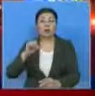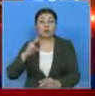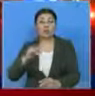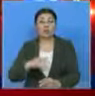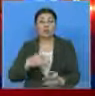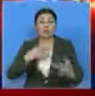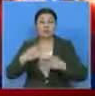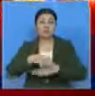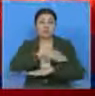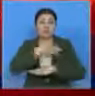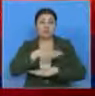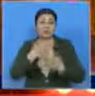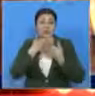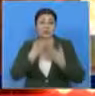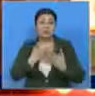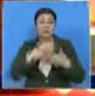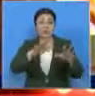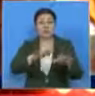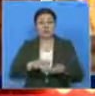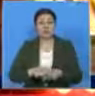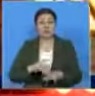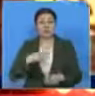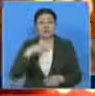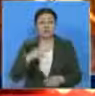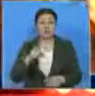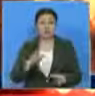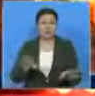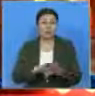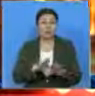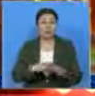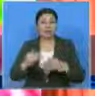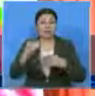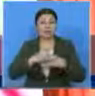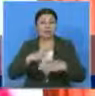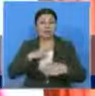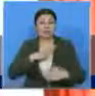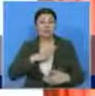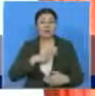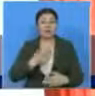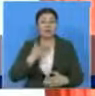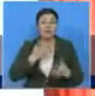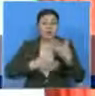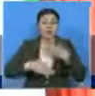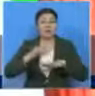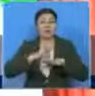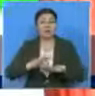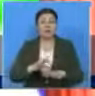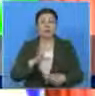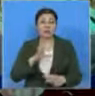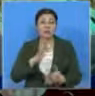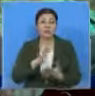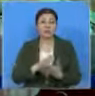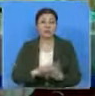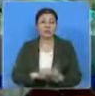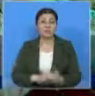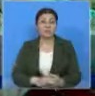небом особо полюбились актюбинцам. Зрители признались, что культурные вечера стали для них приятным способом провести досуг.